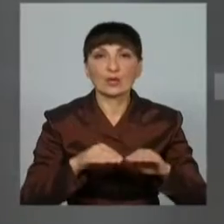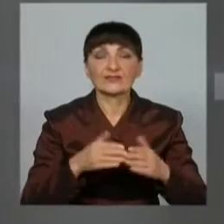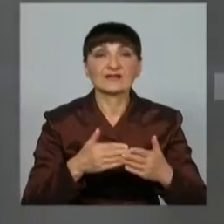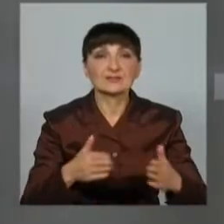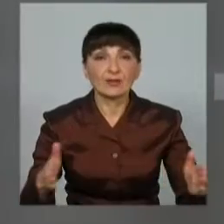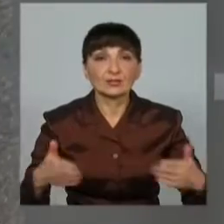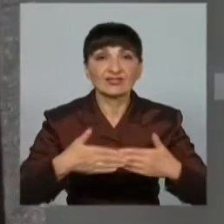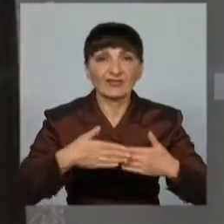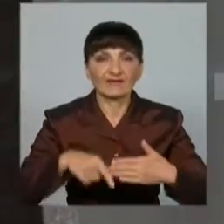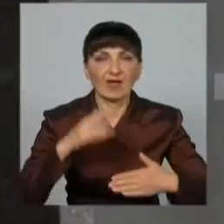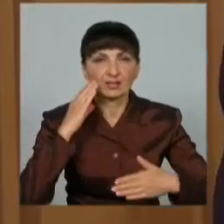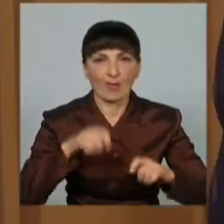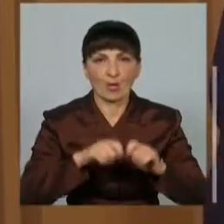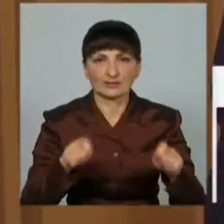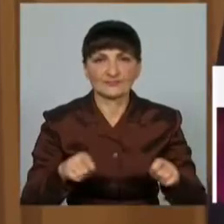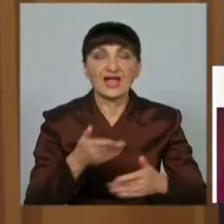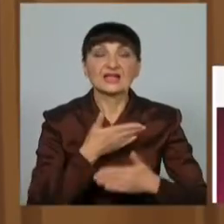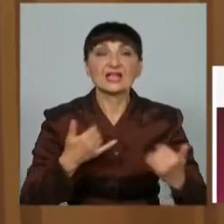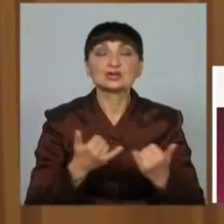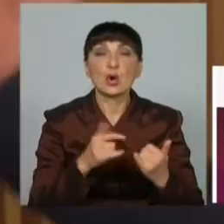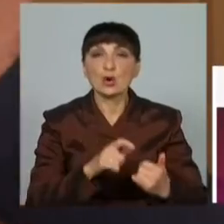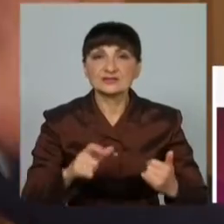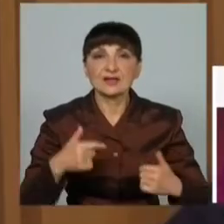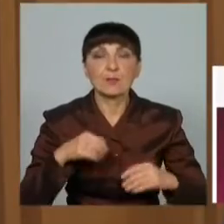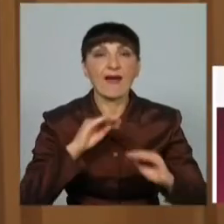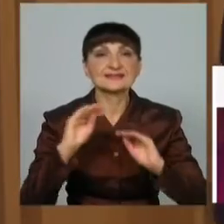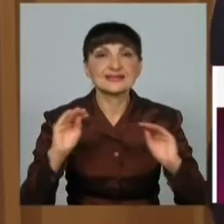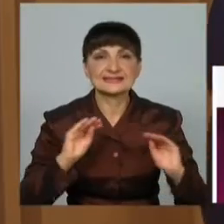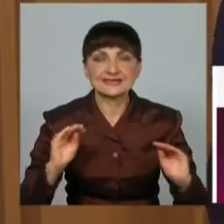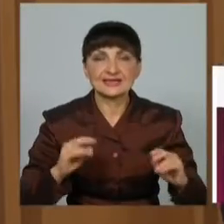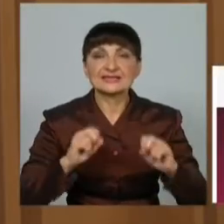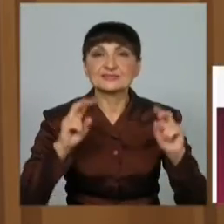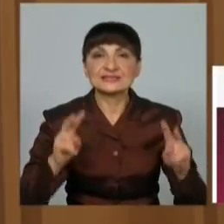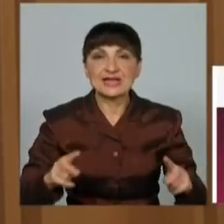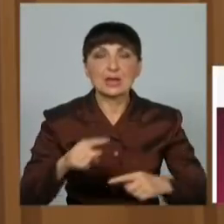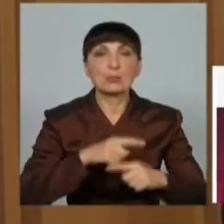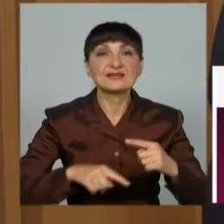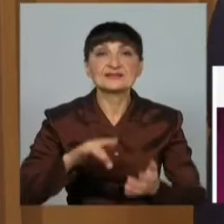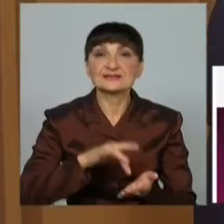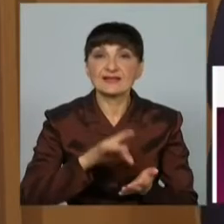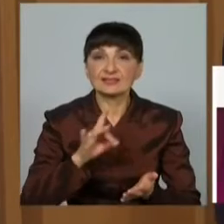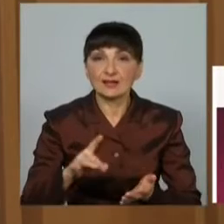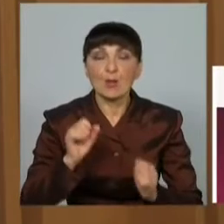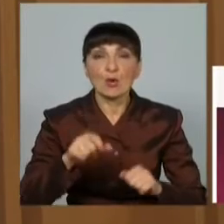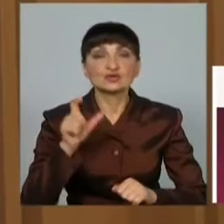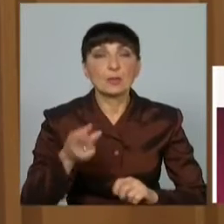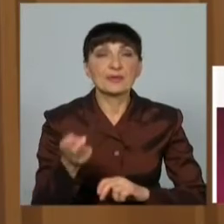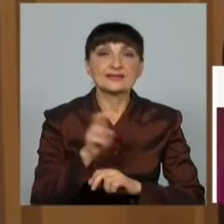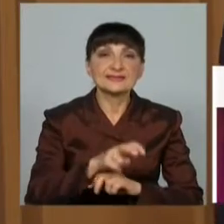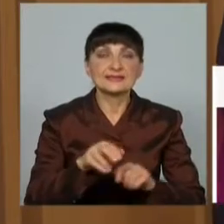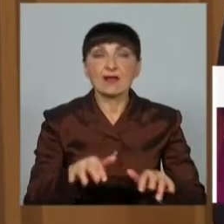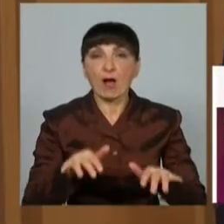распахнула двери и в Алматы. Для наших гостей мы оснастили специальный бизнес-центр, где человек может прийти,